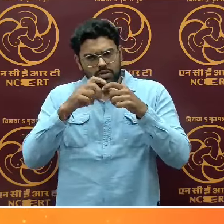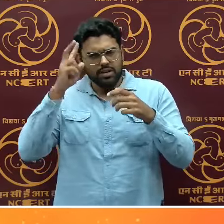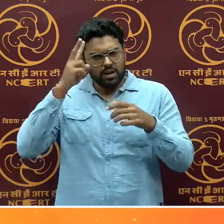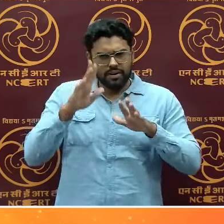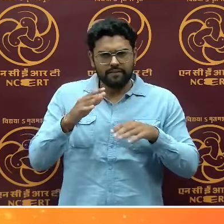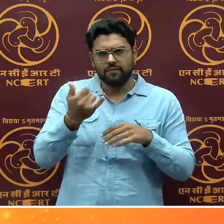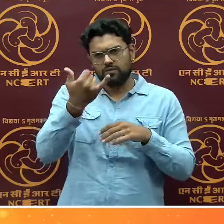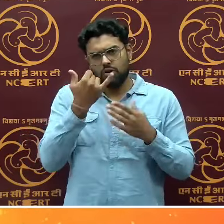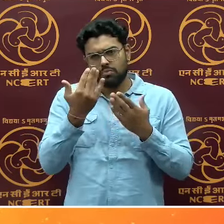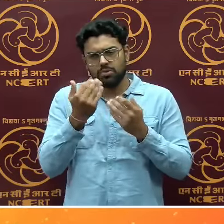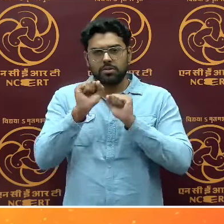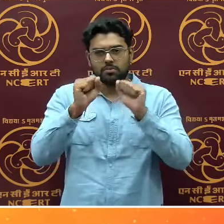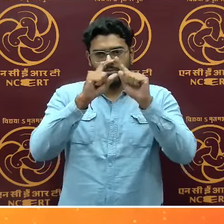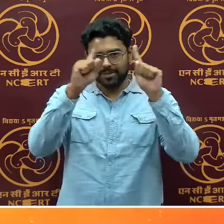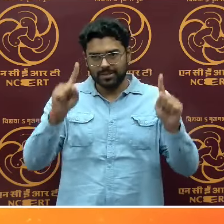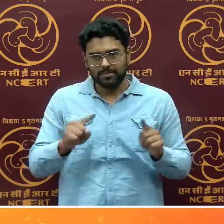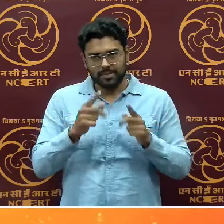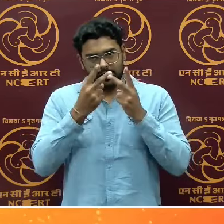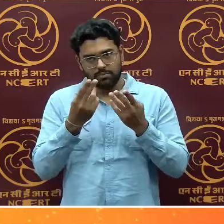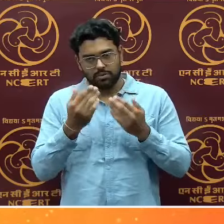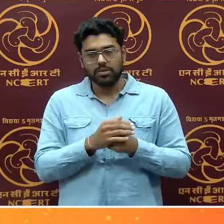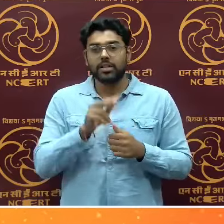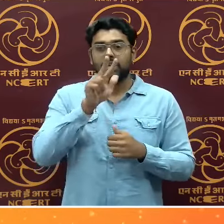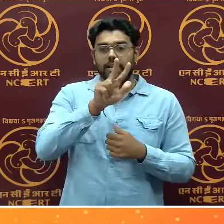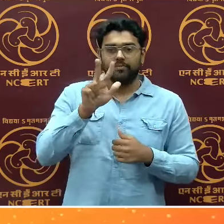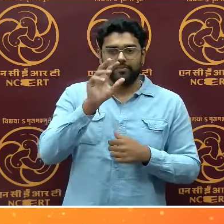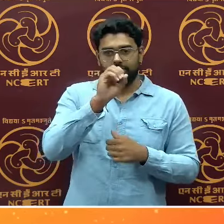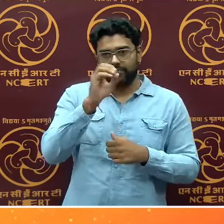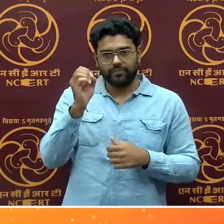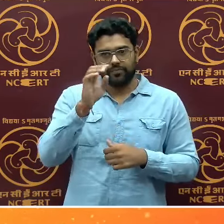नंबर विच इज़ फ्लैशिंग ऑन योर स्क्रीन, दैट इज़